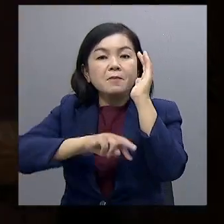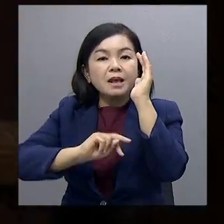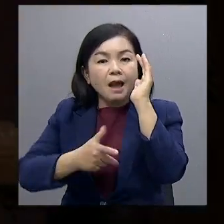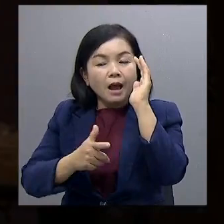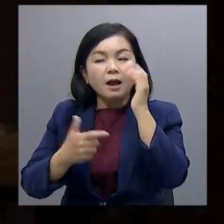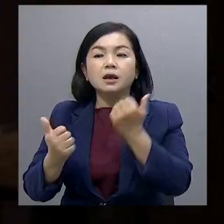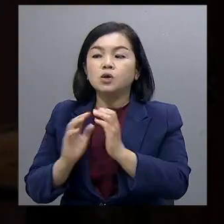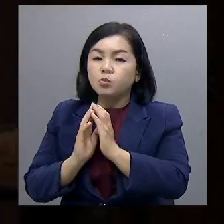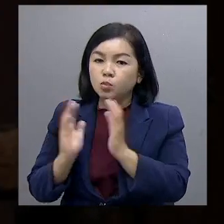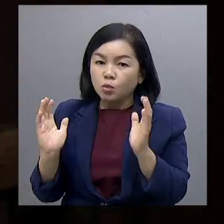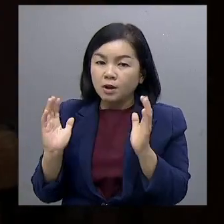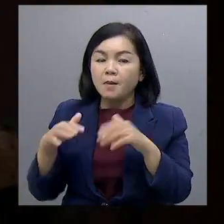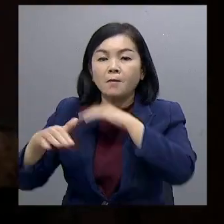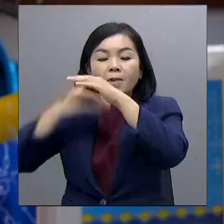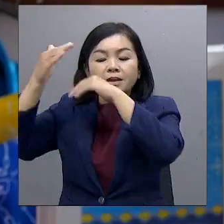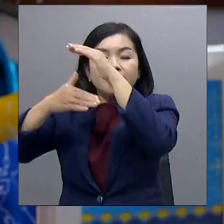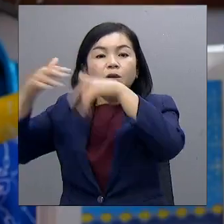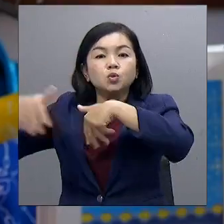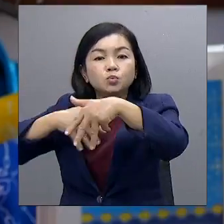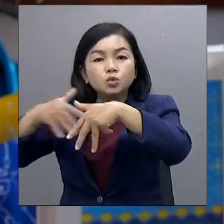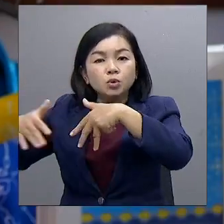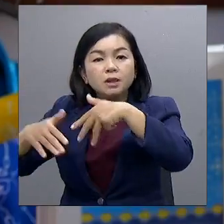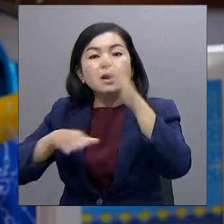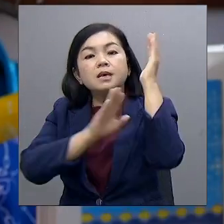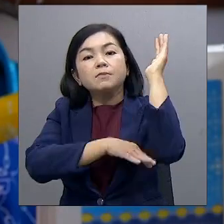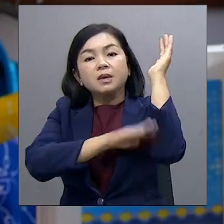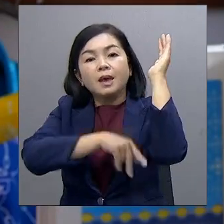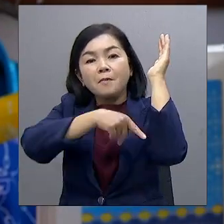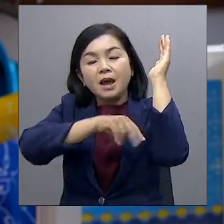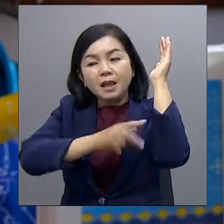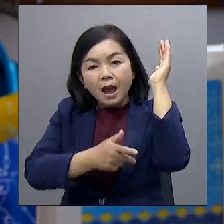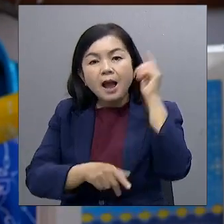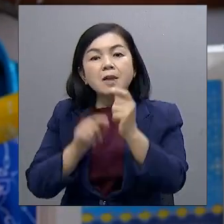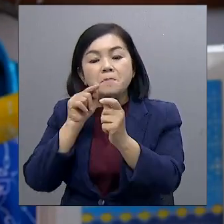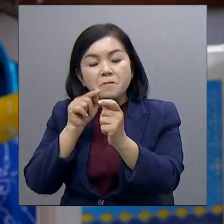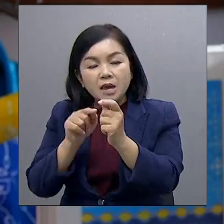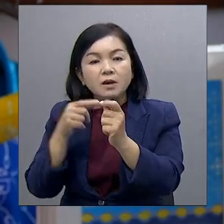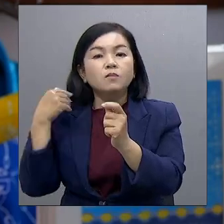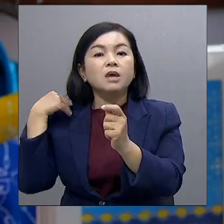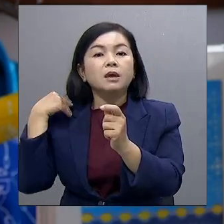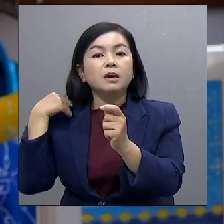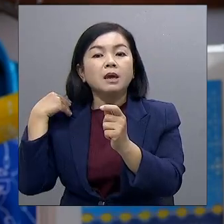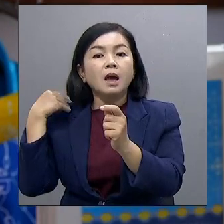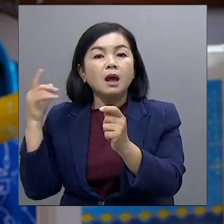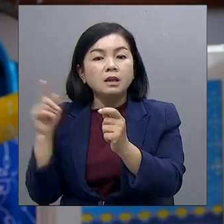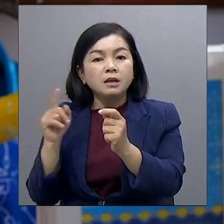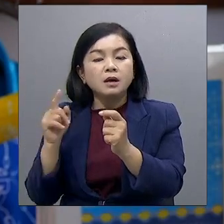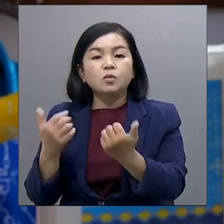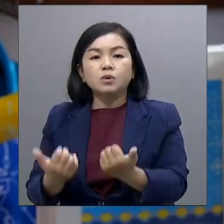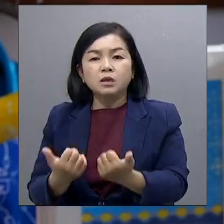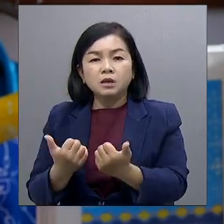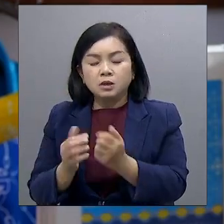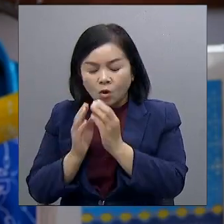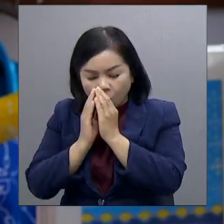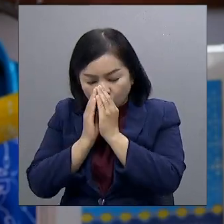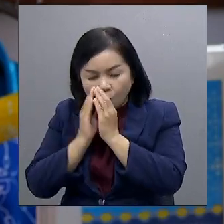ของสำนักงานพัฒนาชุมชนจังหวัดและอำเภอที่ขาดไม่ได้เลยก็คือต้องกราบขอบพระคุณ